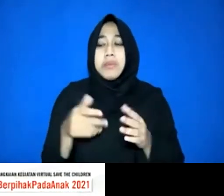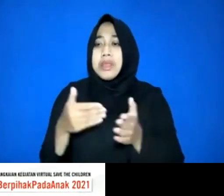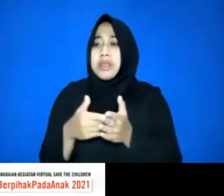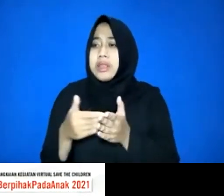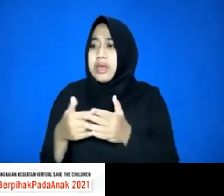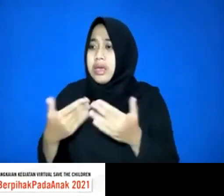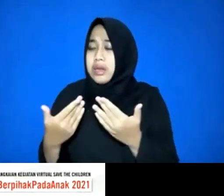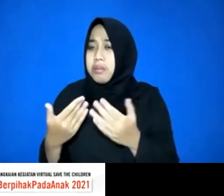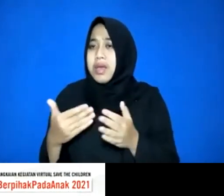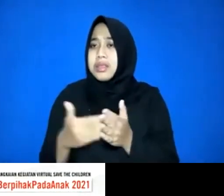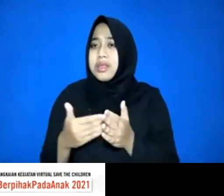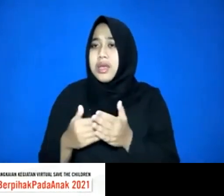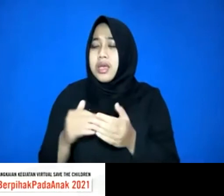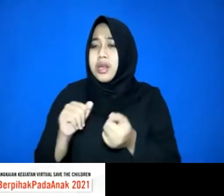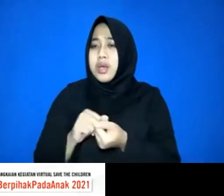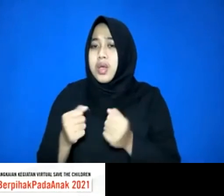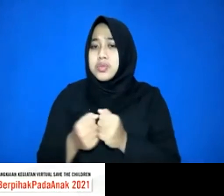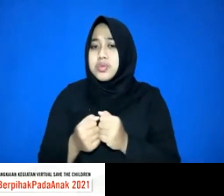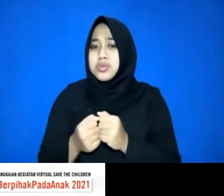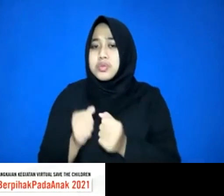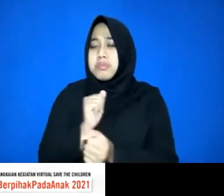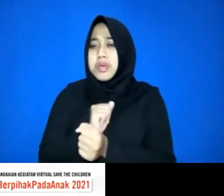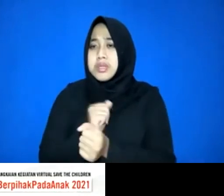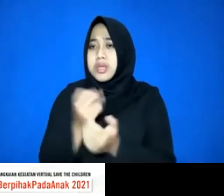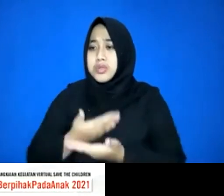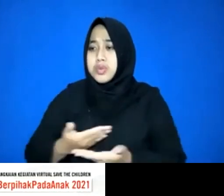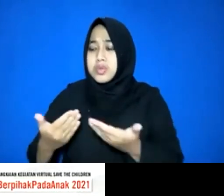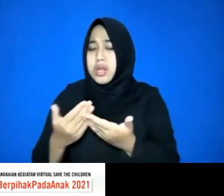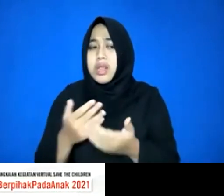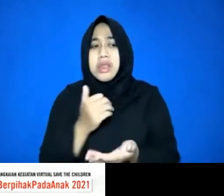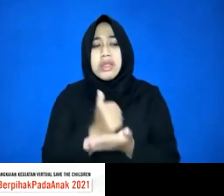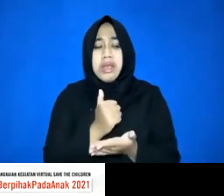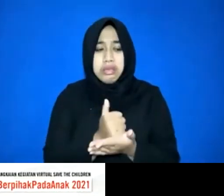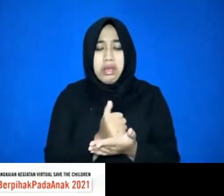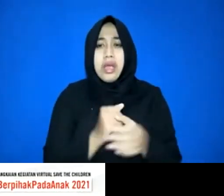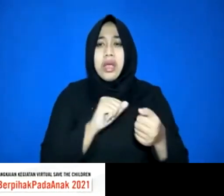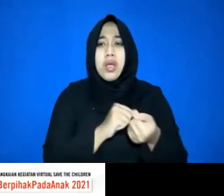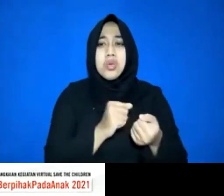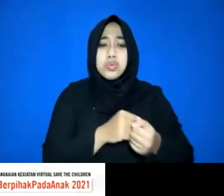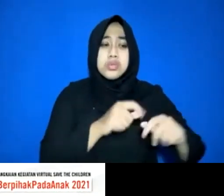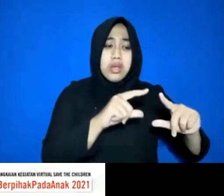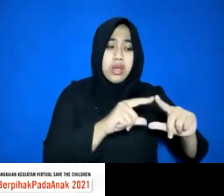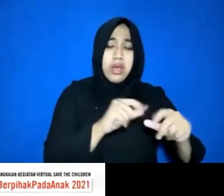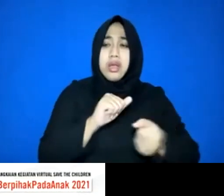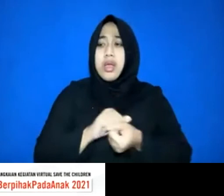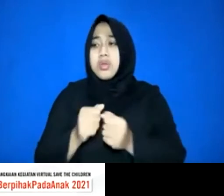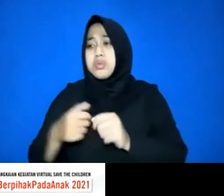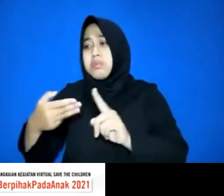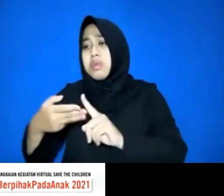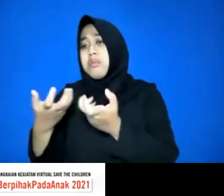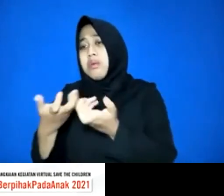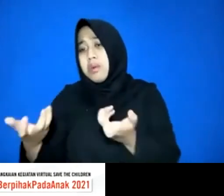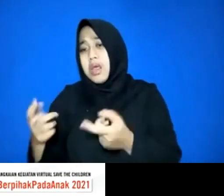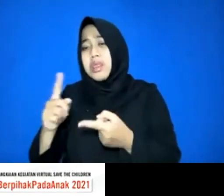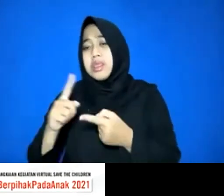bagi kasus-kasus di Peksos adalah bahwa satu kasus pun berbeda dengan yang lain gitu ya. Nah, oleh karena itu mungkin tambah lagi satu